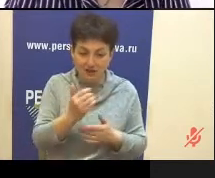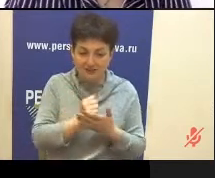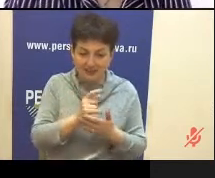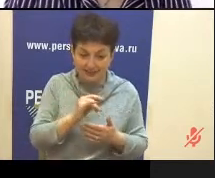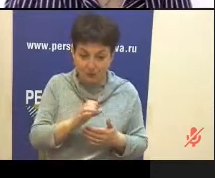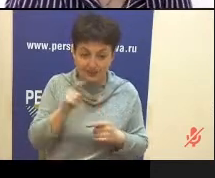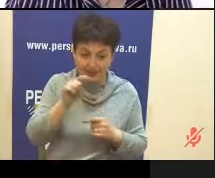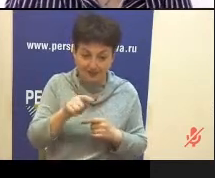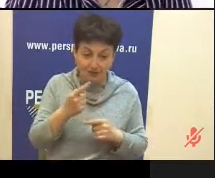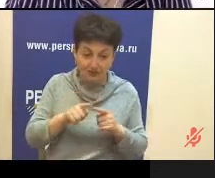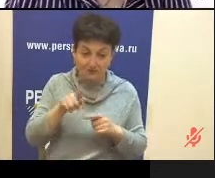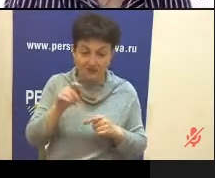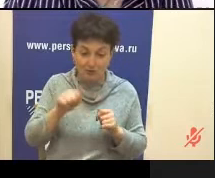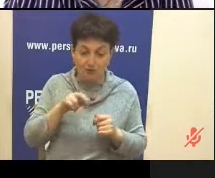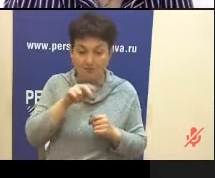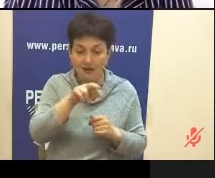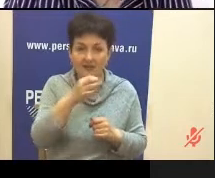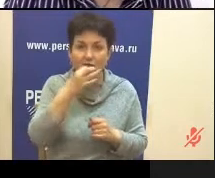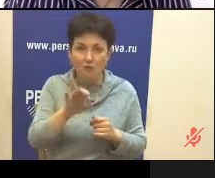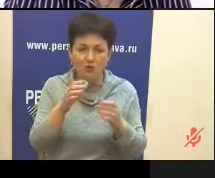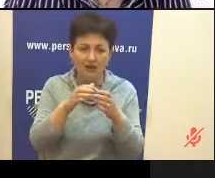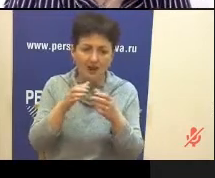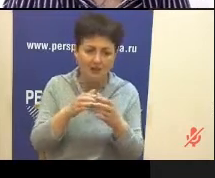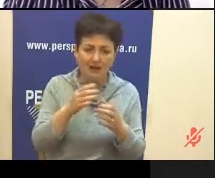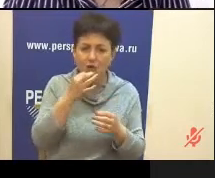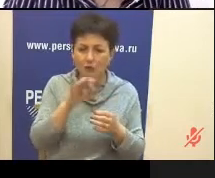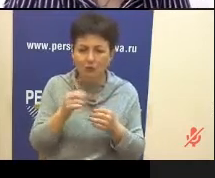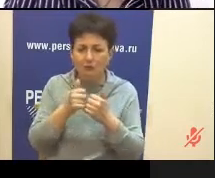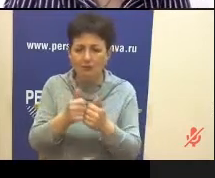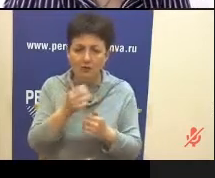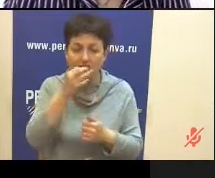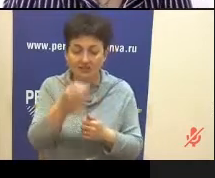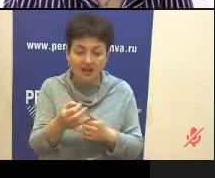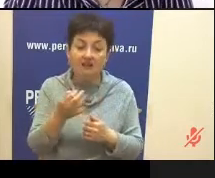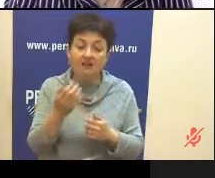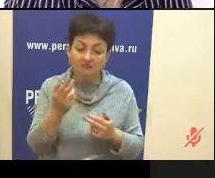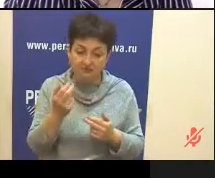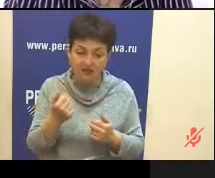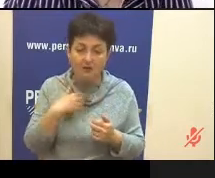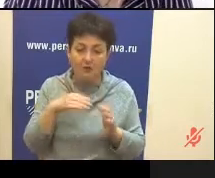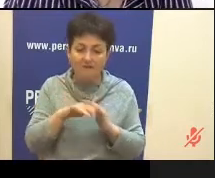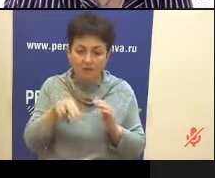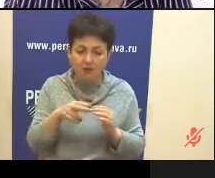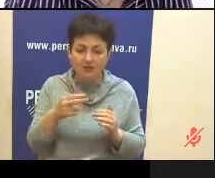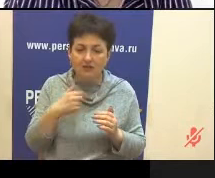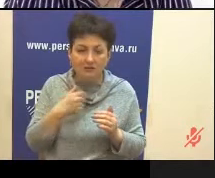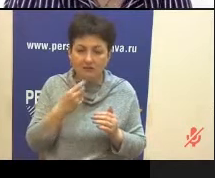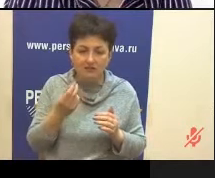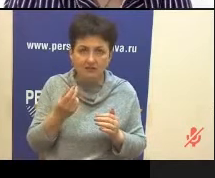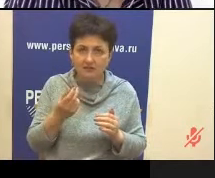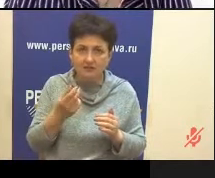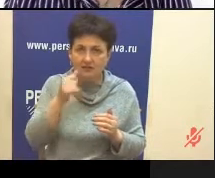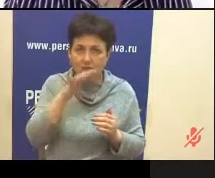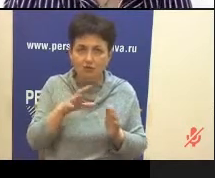ресурса, того, с которым вы сможете пойти в любую компанию, к любому партнеру и сказать: да, мы фонд, и мы не можем вложить ни копейки в